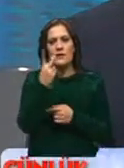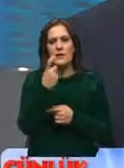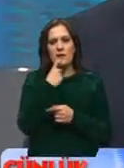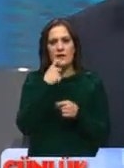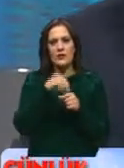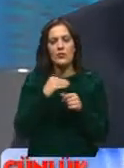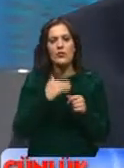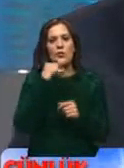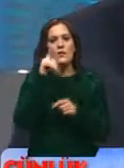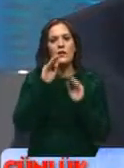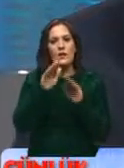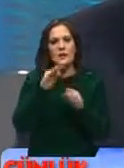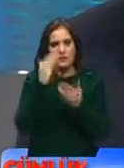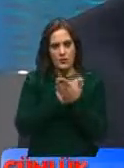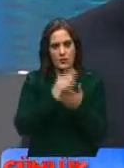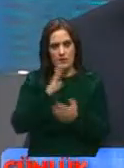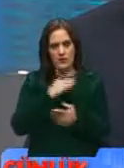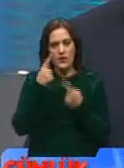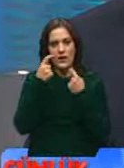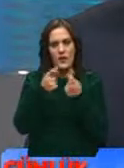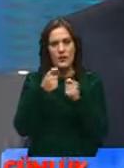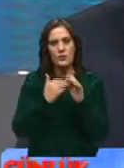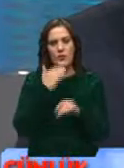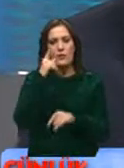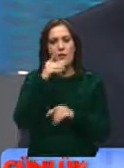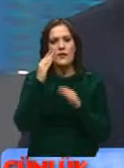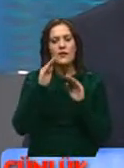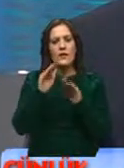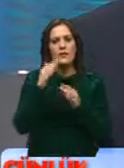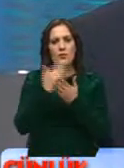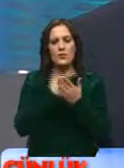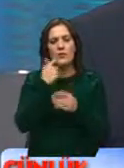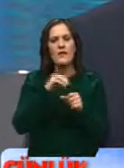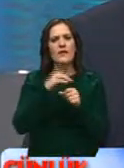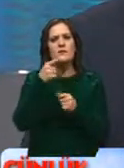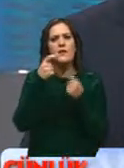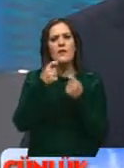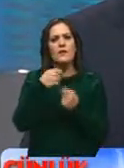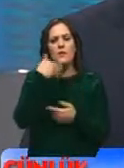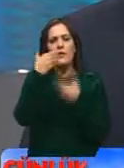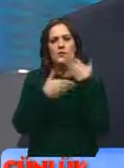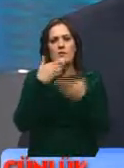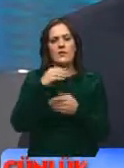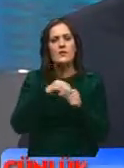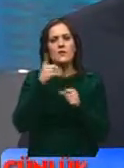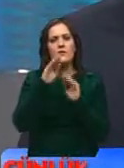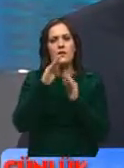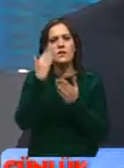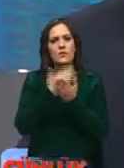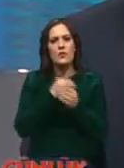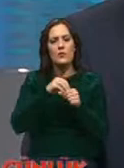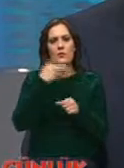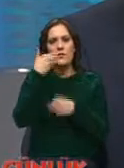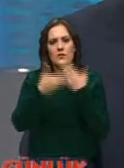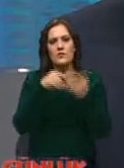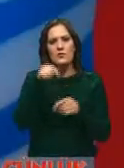yıllık yoğun bir destek programından, destek programı. Eğitimlerle dolu bir destek programından bahsediyoruz. Nasıl bir eğitimden bahsediyoruz? Nasıl bir destek programından